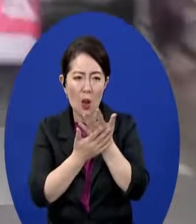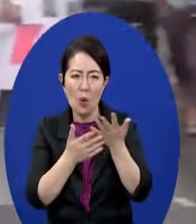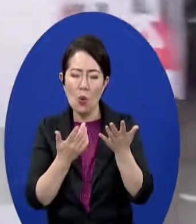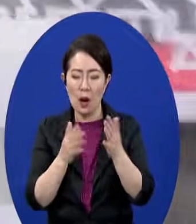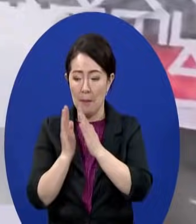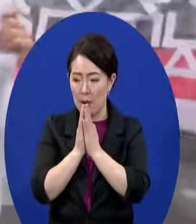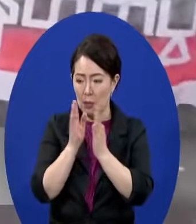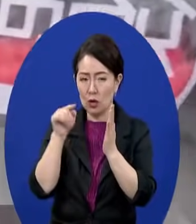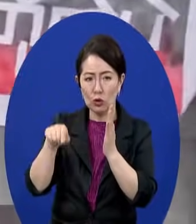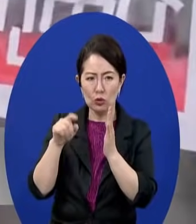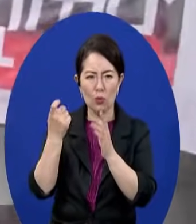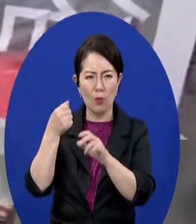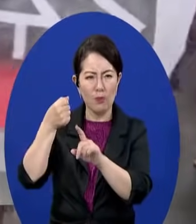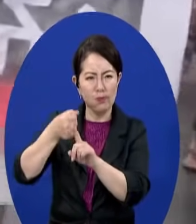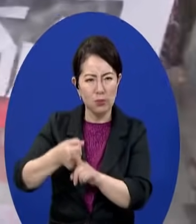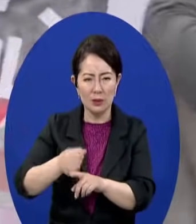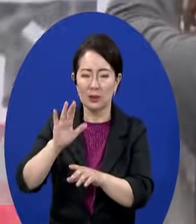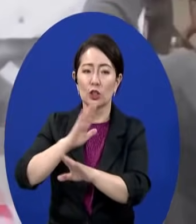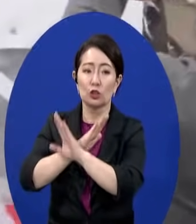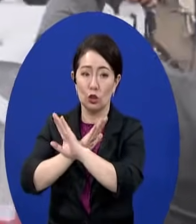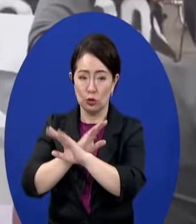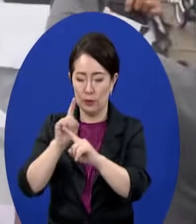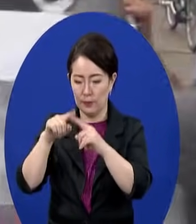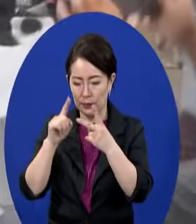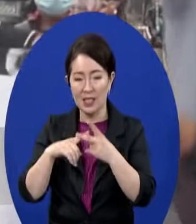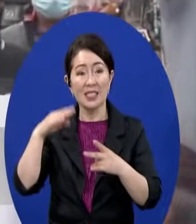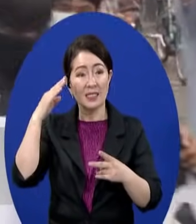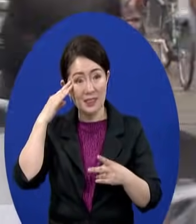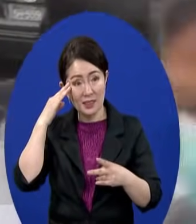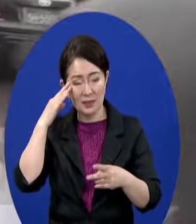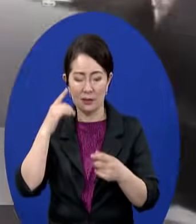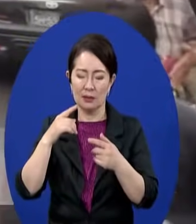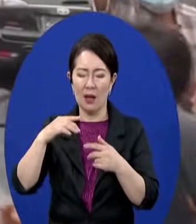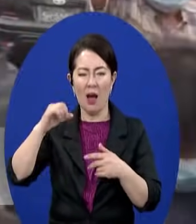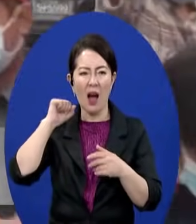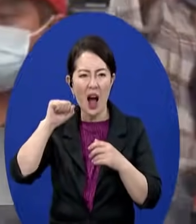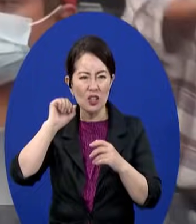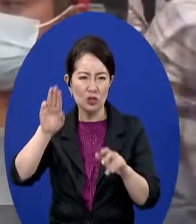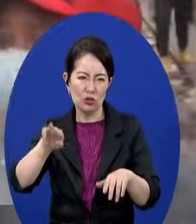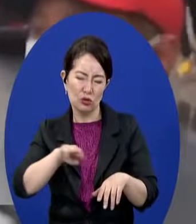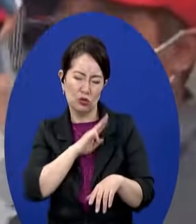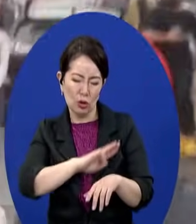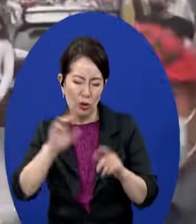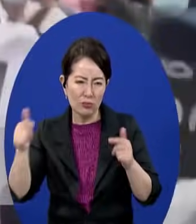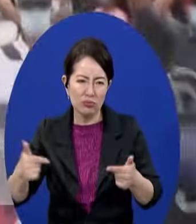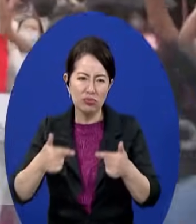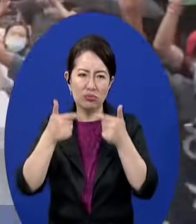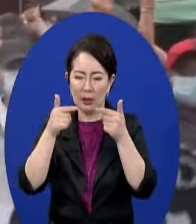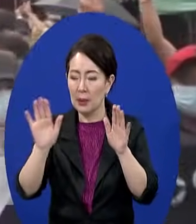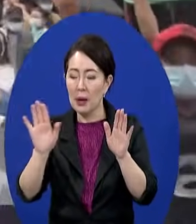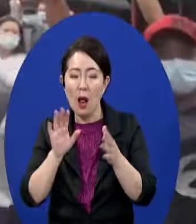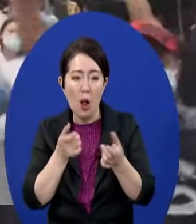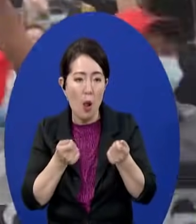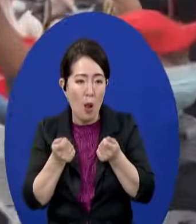Мимардах хүчирхийллийг нэн даруй зогсоох, мөн цэрэг айрын болон ардчиллийн төлөөх тэмцэгчдийн хоорондох хэлэлцээрийг зуучлахаар